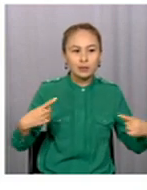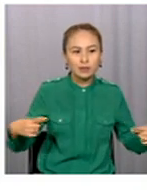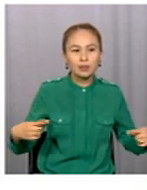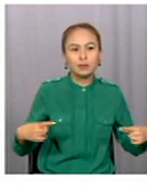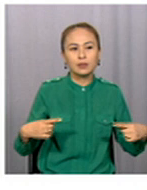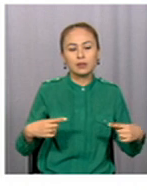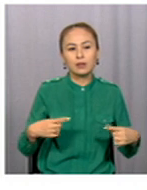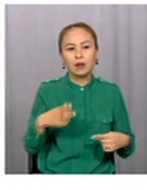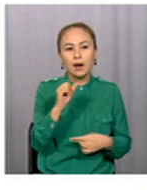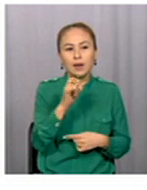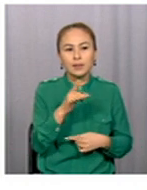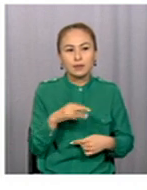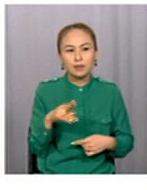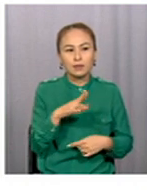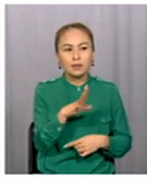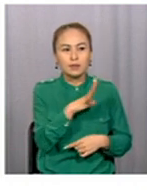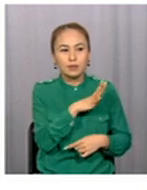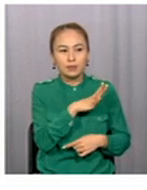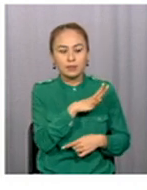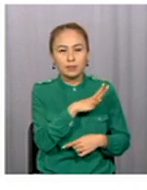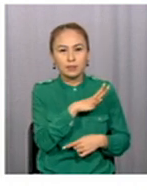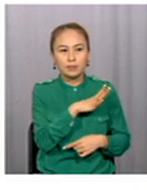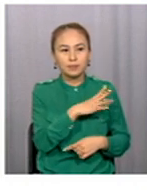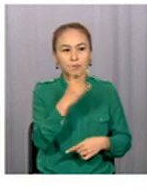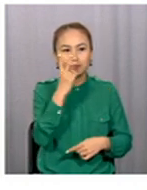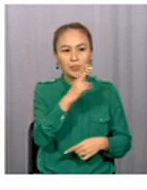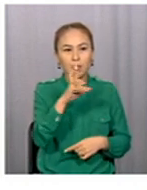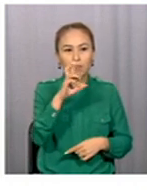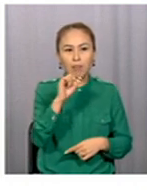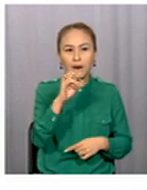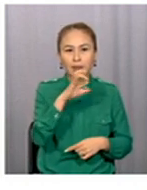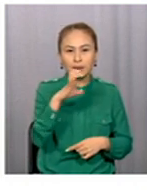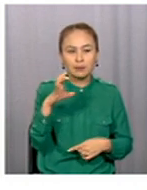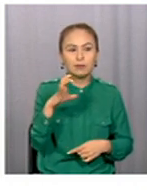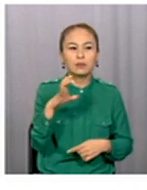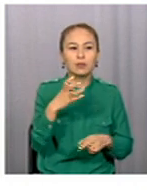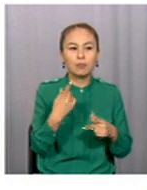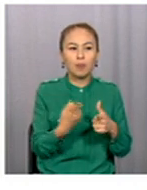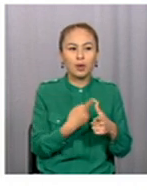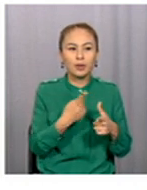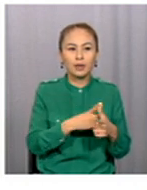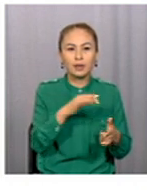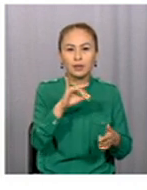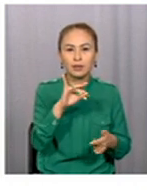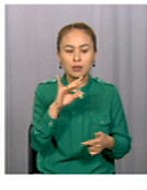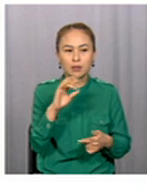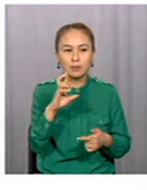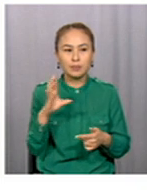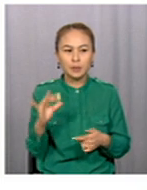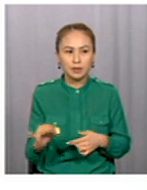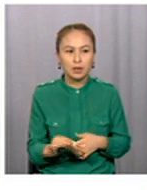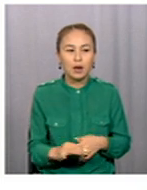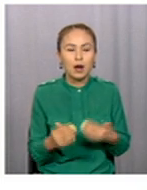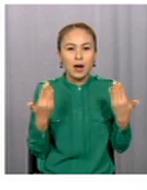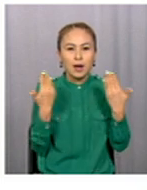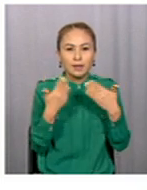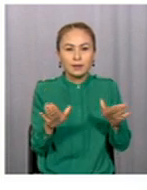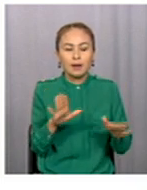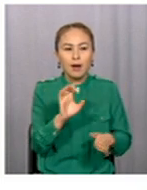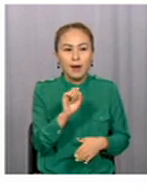другие виды спорта. Символом Азиады стал борсенок по имени Ирби. Открытие